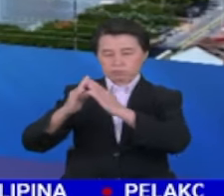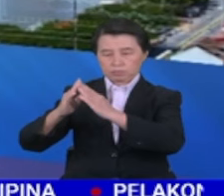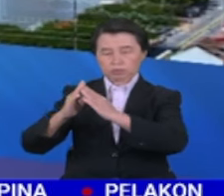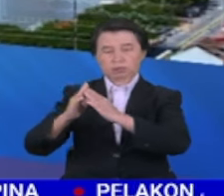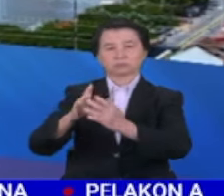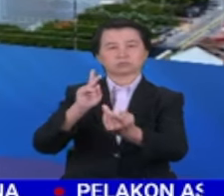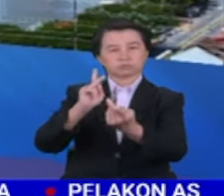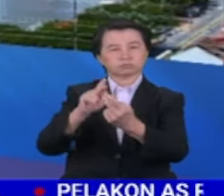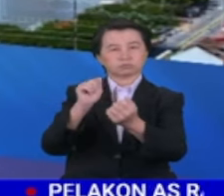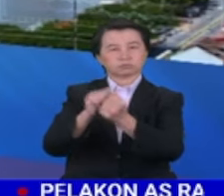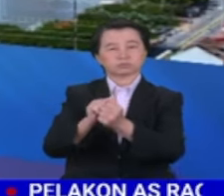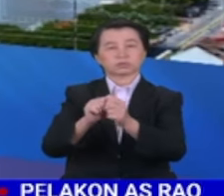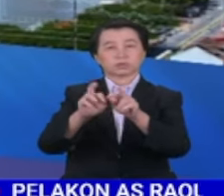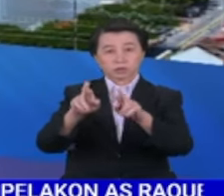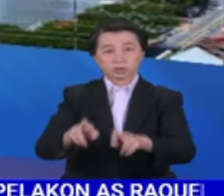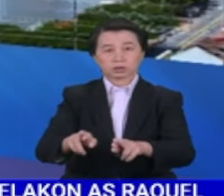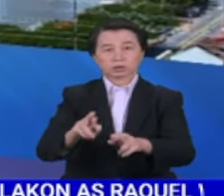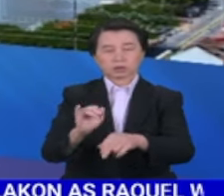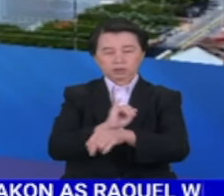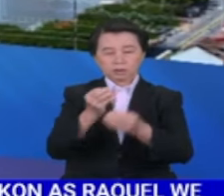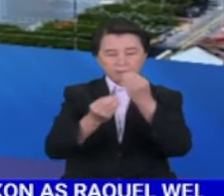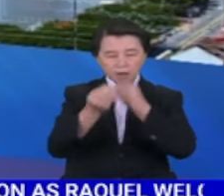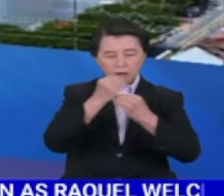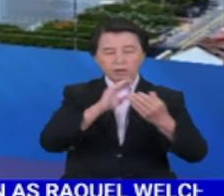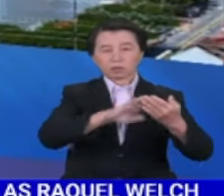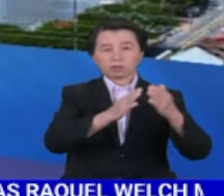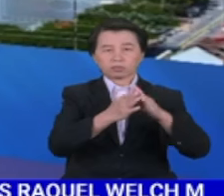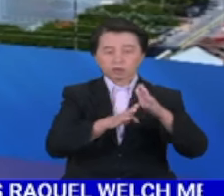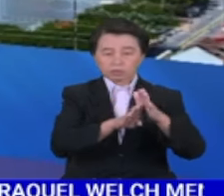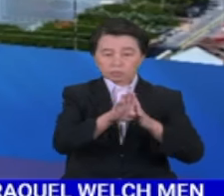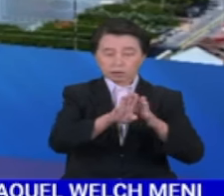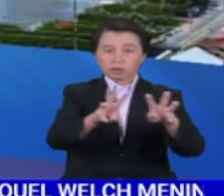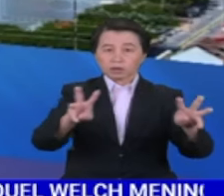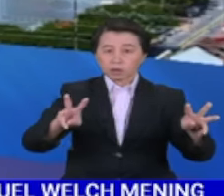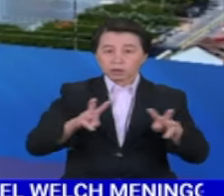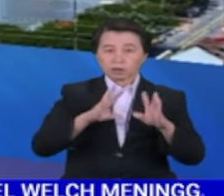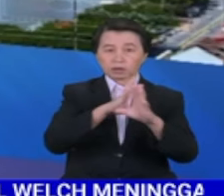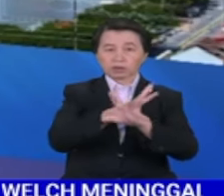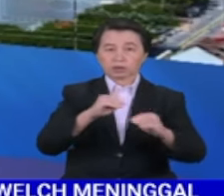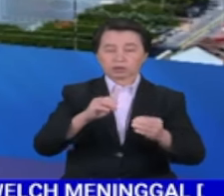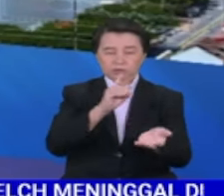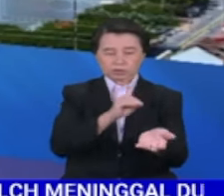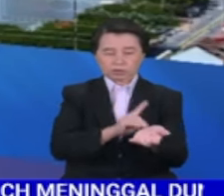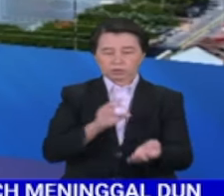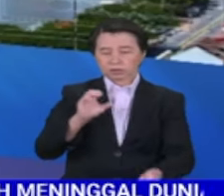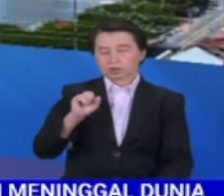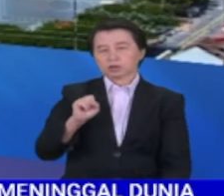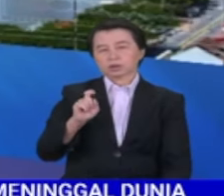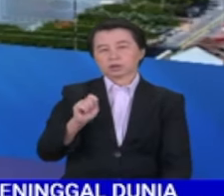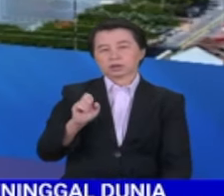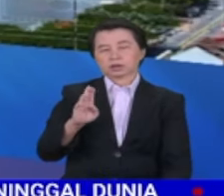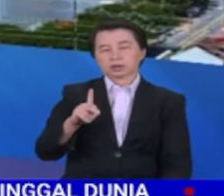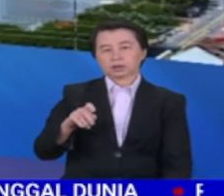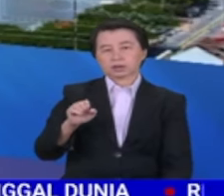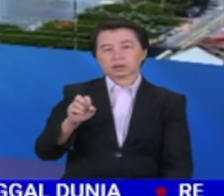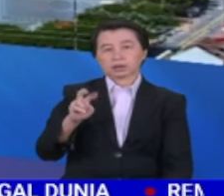mesra penduduk menteri industri makanan komoditi dan pembangunan wilayah serawa Datu Sri Doctors